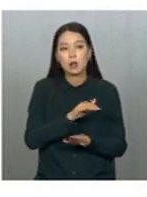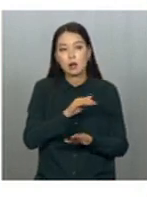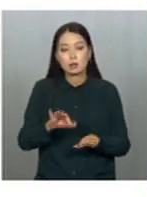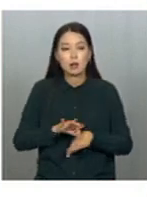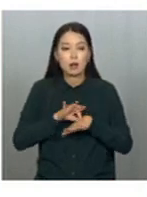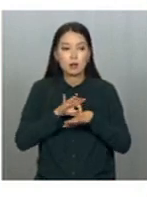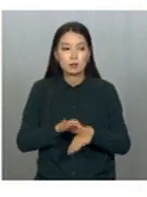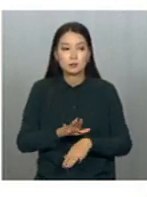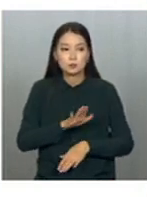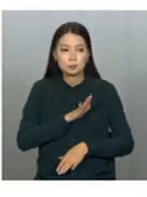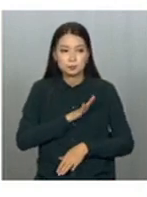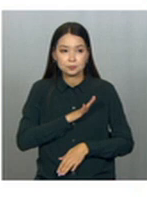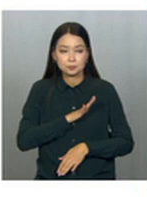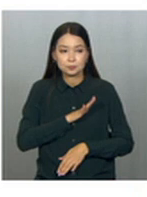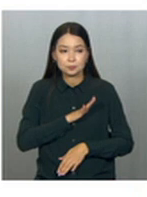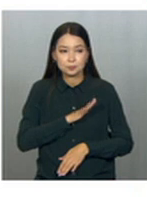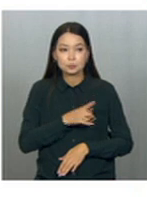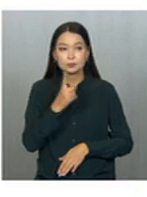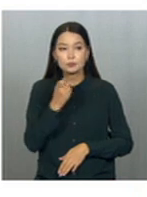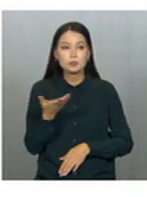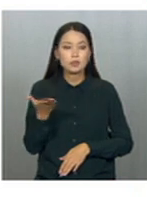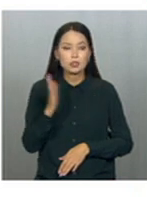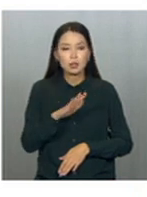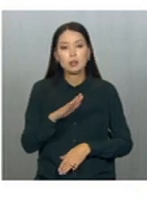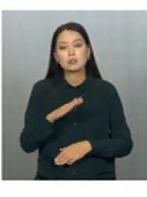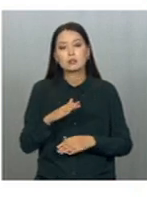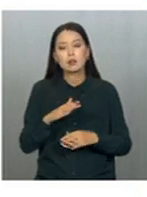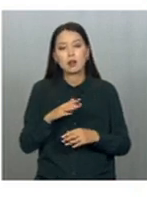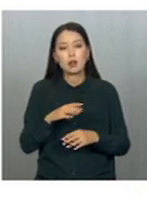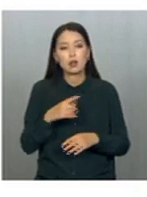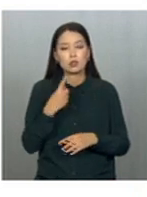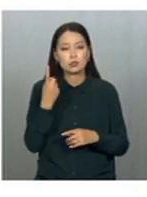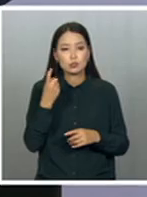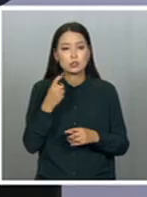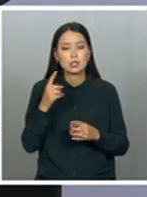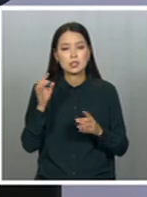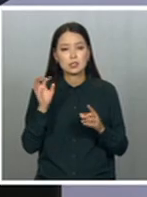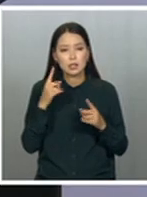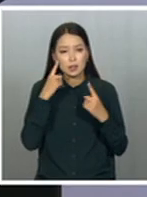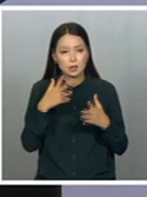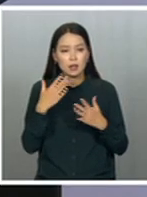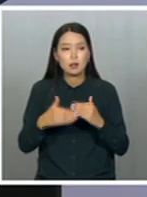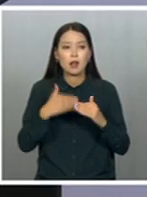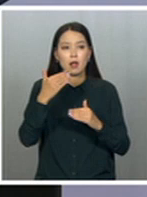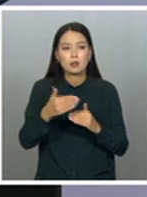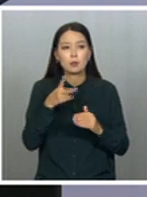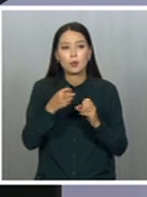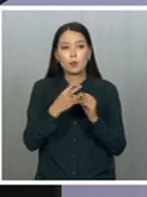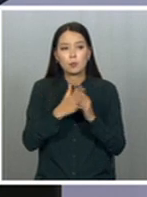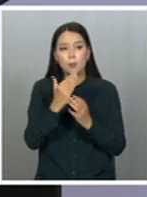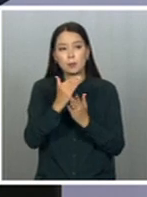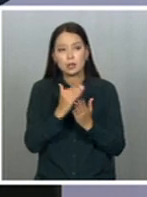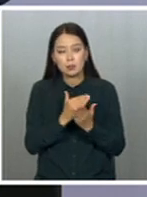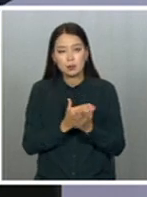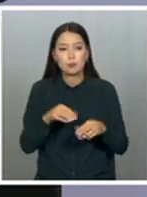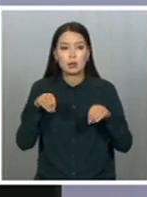деп танылды. 100 нақты қадам бағдарламасы, яғни 5 институционалдық реформаны жүзеге асыру жөніндегі